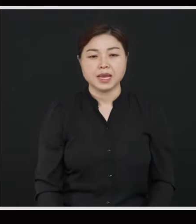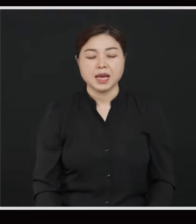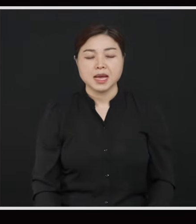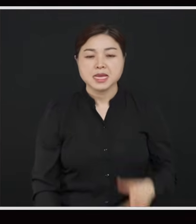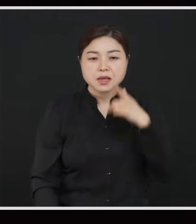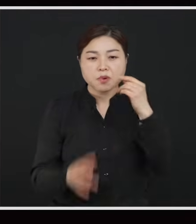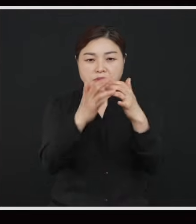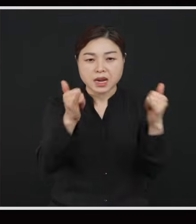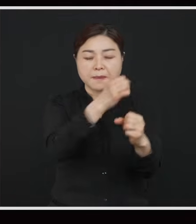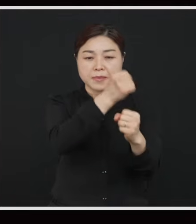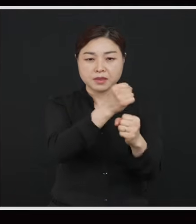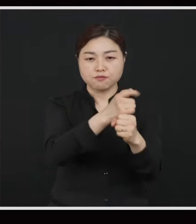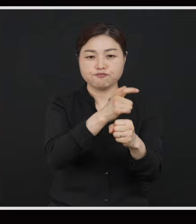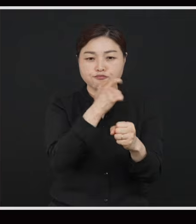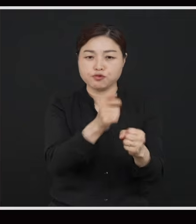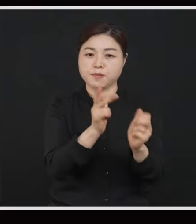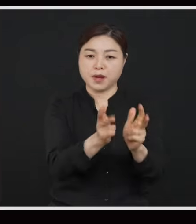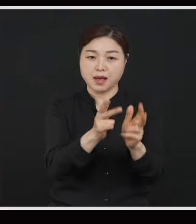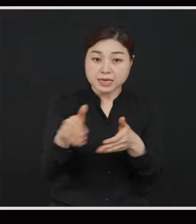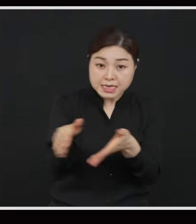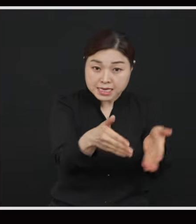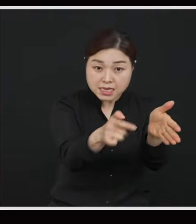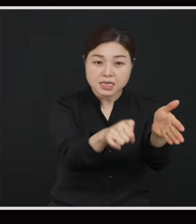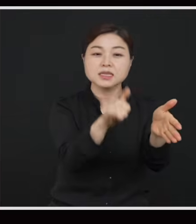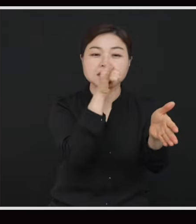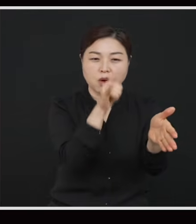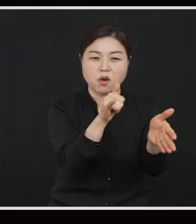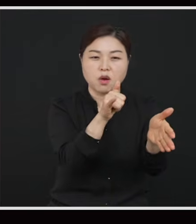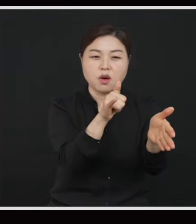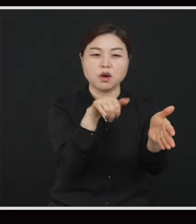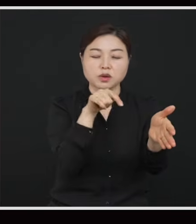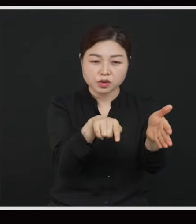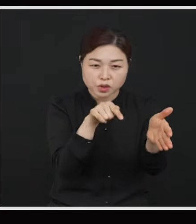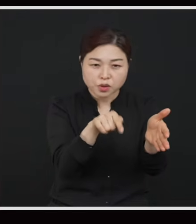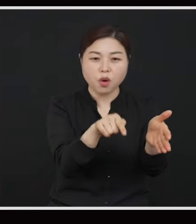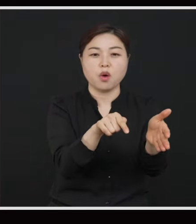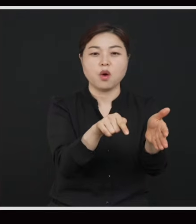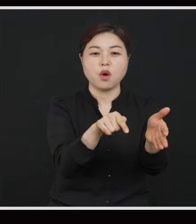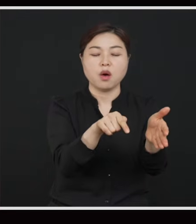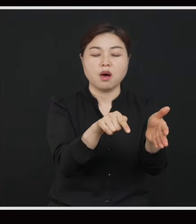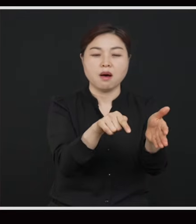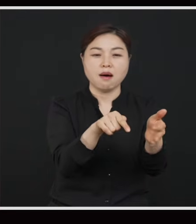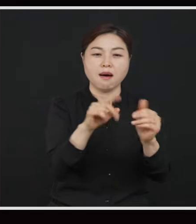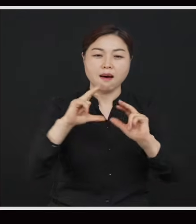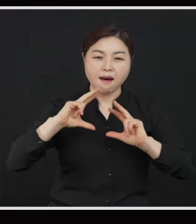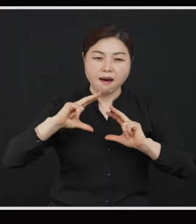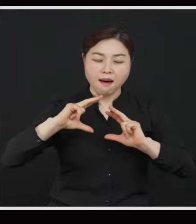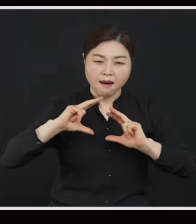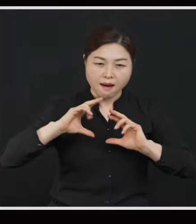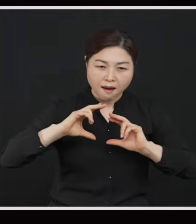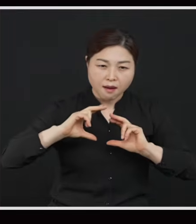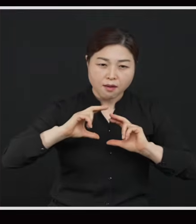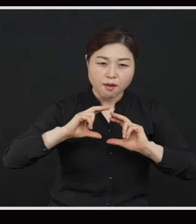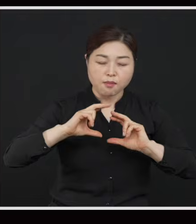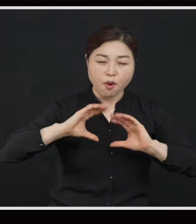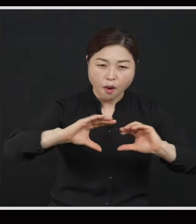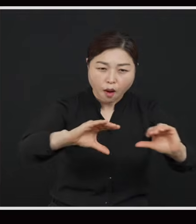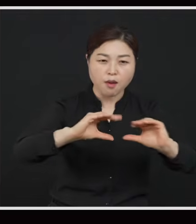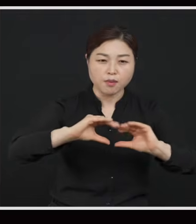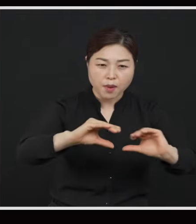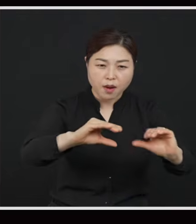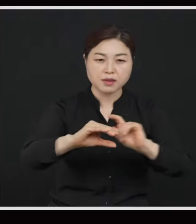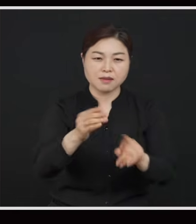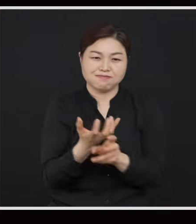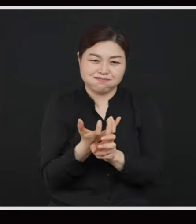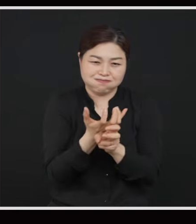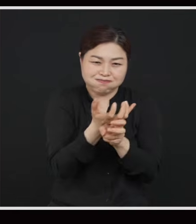일본인들이 만든 수력발전소 가는 길이 있습니다. 그래서 그 위로 중장비를 갖고 다 올라갔다가 거기에서 중공군이